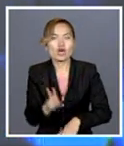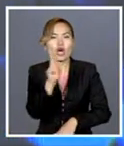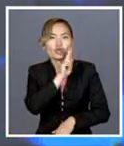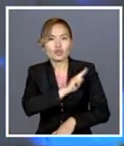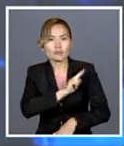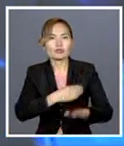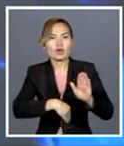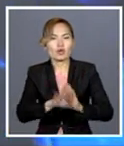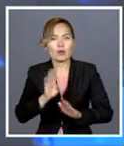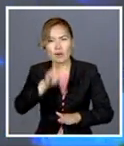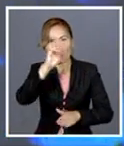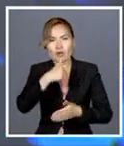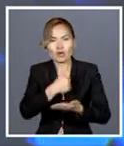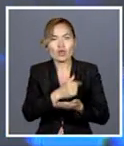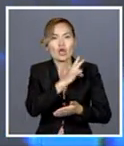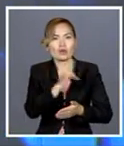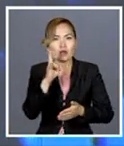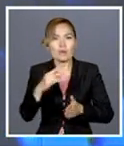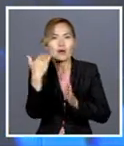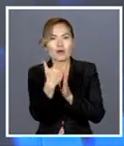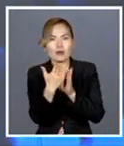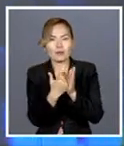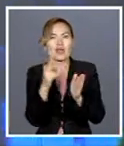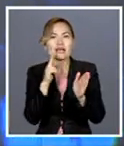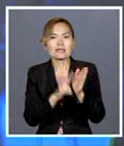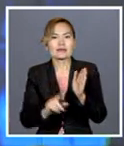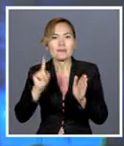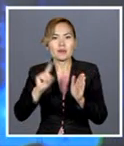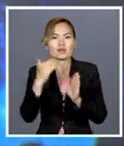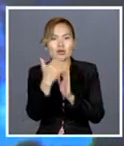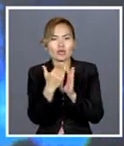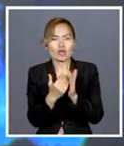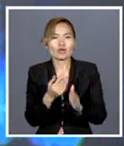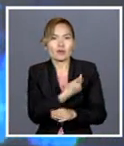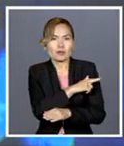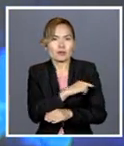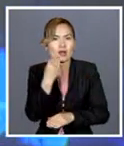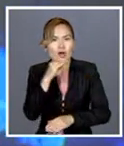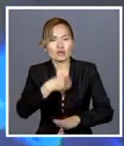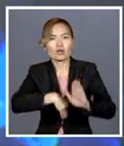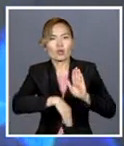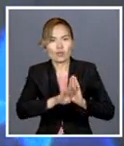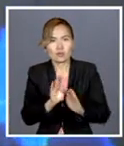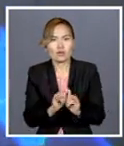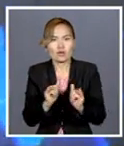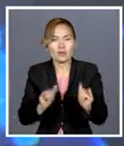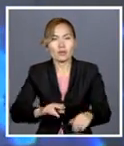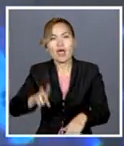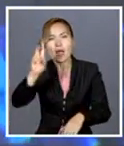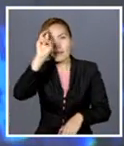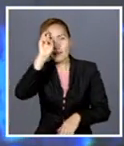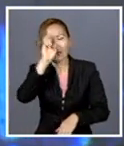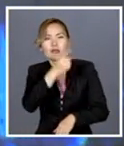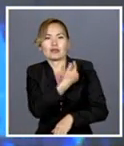жоғарылайды. Елбасының 100 нақты қадам ұлт жоспарының 81-ші қадамы осы бағытта жұмыс істеуді көздейді. Ол бойынша мемлекеттік емес ұйымдар арқылы